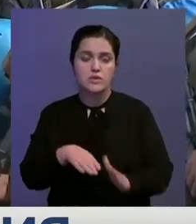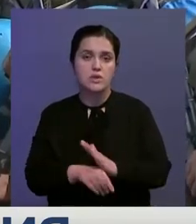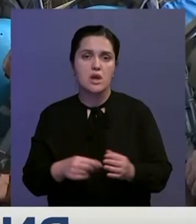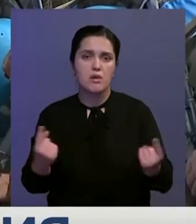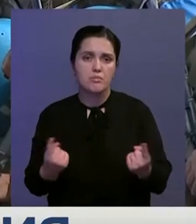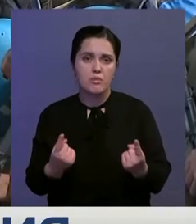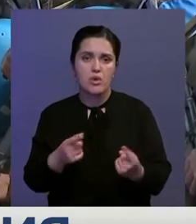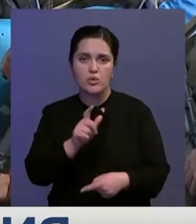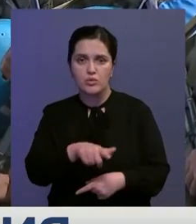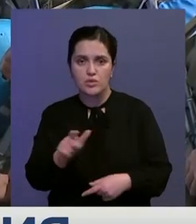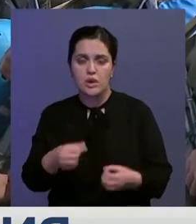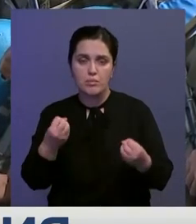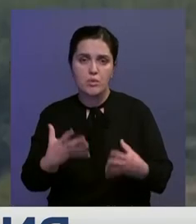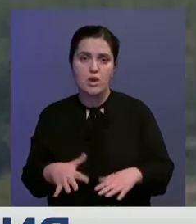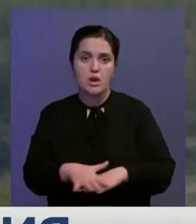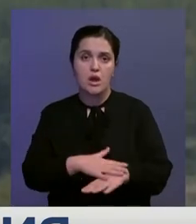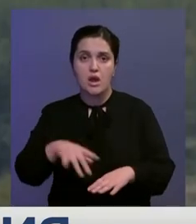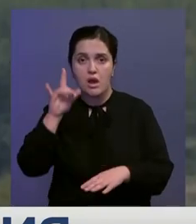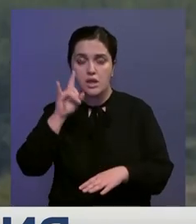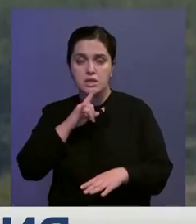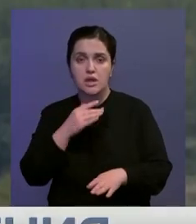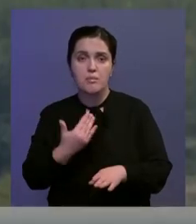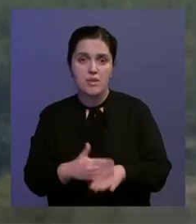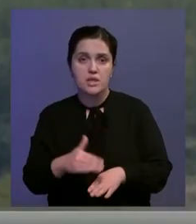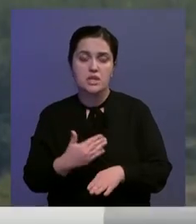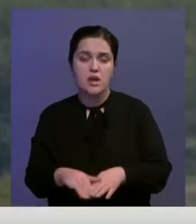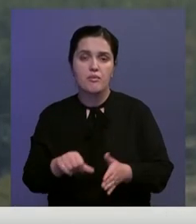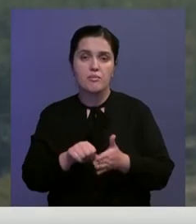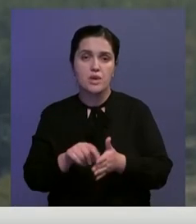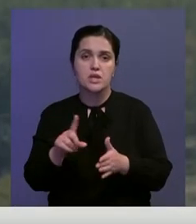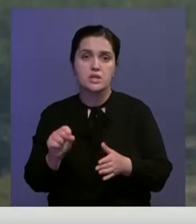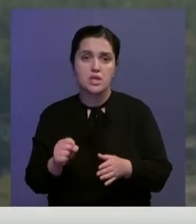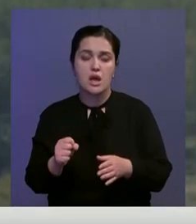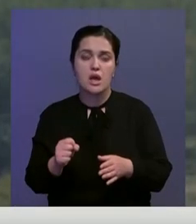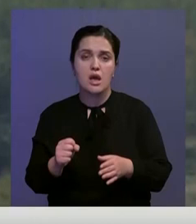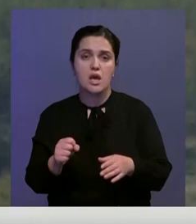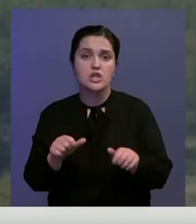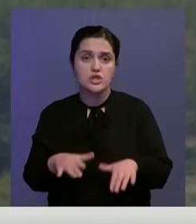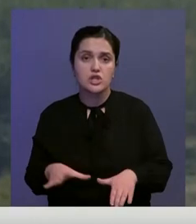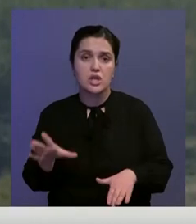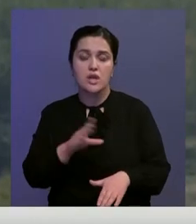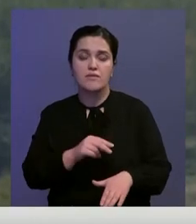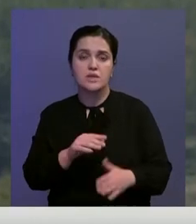гражданское население. Казахстан последовательно выступает за разрешение всех конфликтов